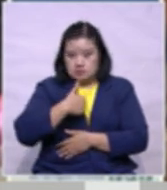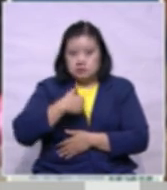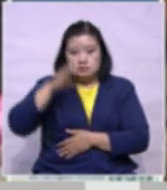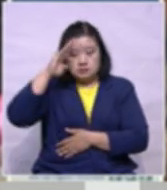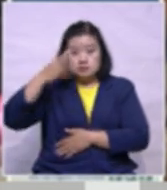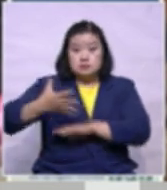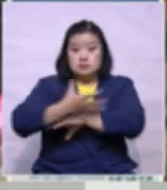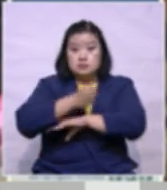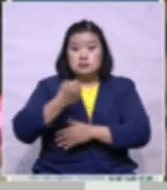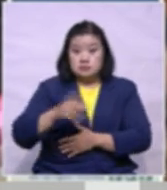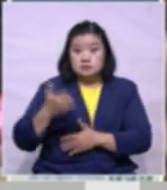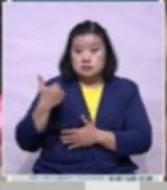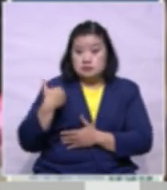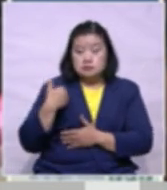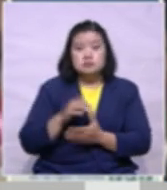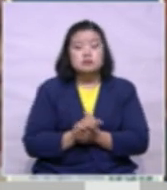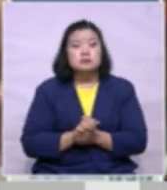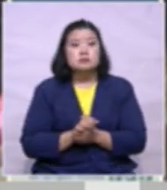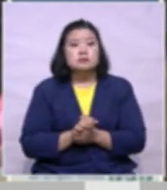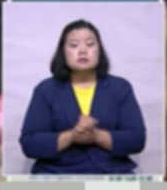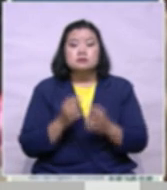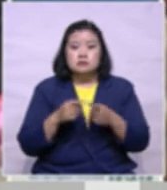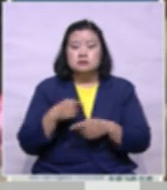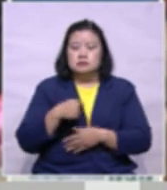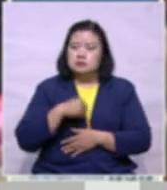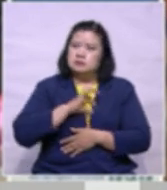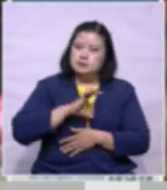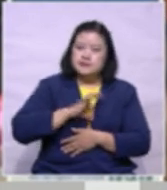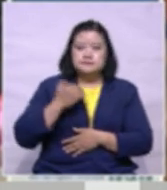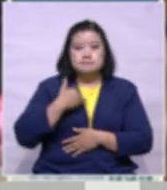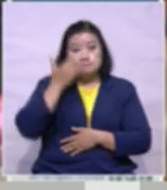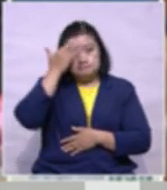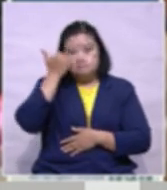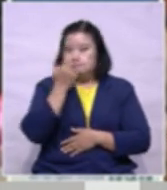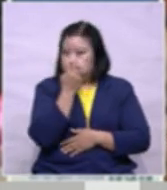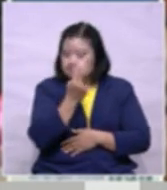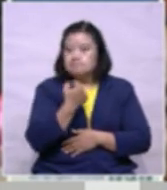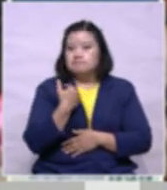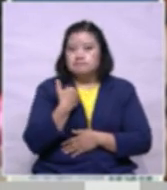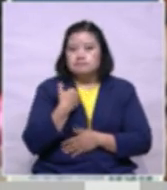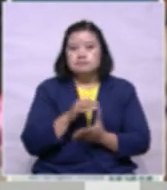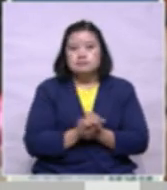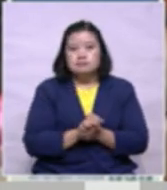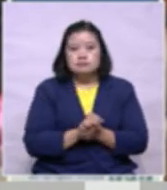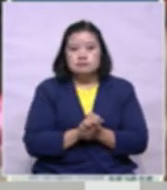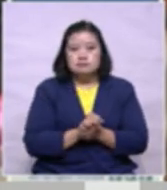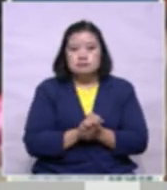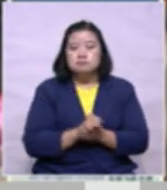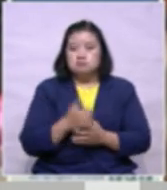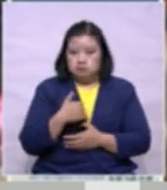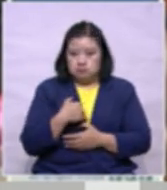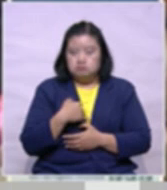จเนี่ยนะฮะคุณวันบอกงี้แต่ที่ผมติดใจมากที่สุดคือประโยคสุดท้ายที่ว่าผมเตรียมการเรื่องนี้มามากกว่า3